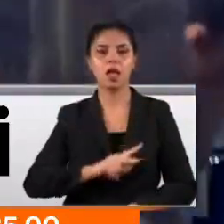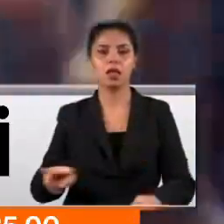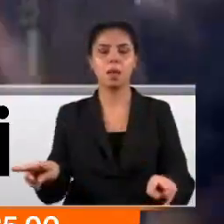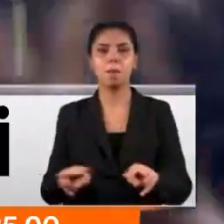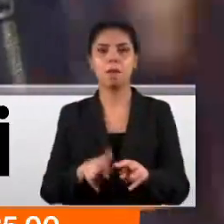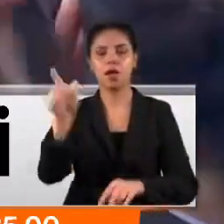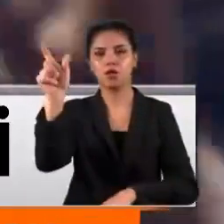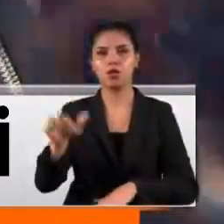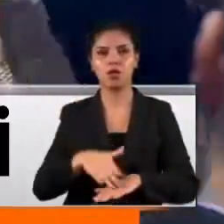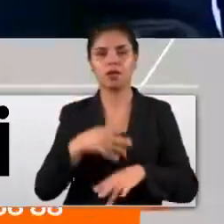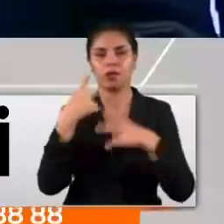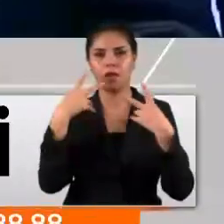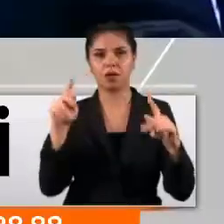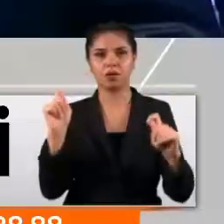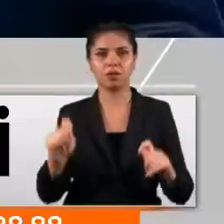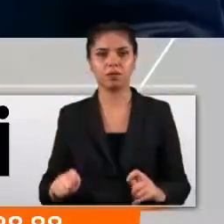olçar